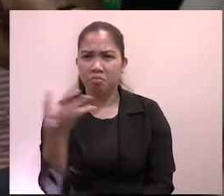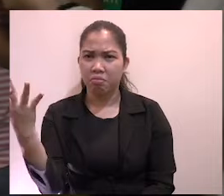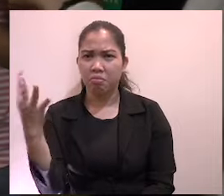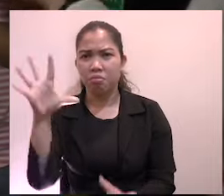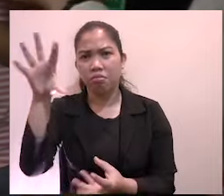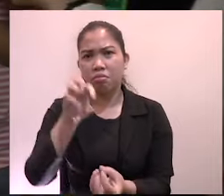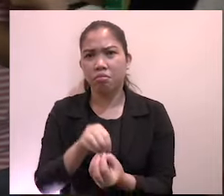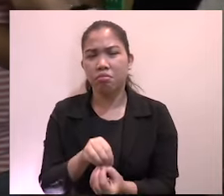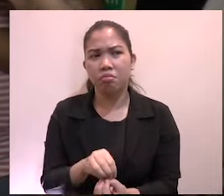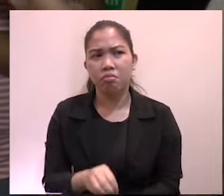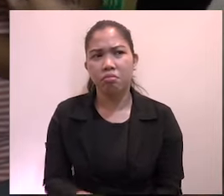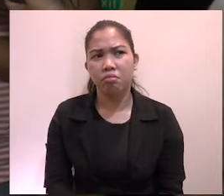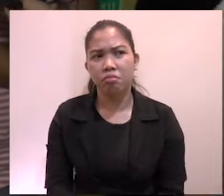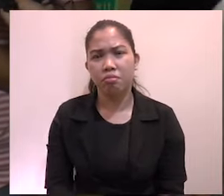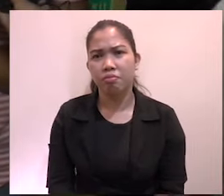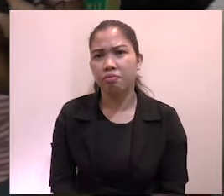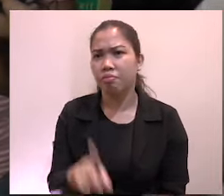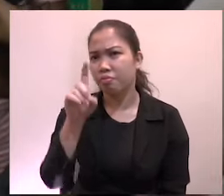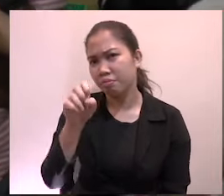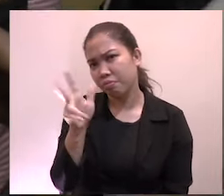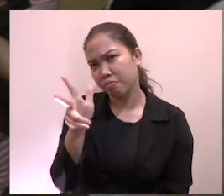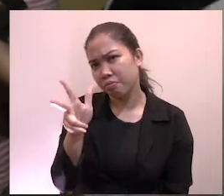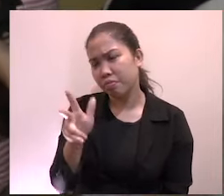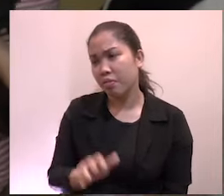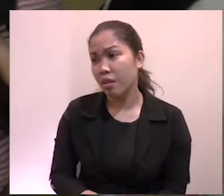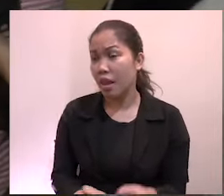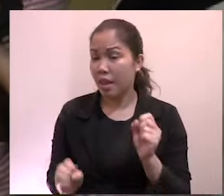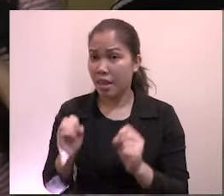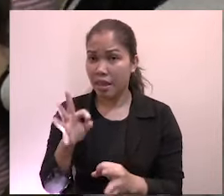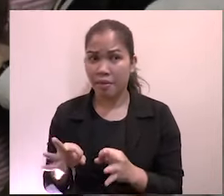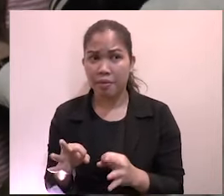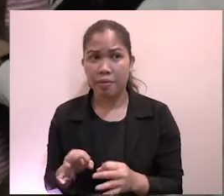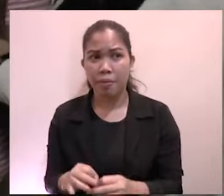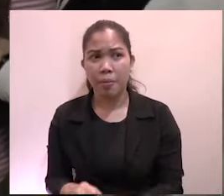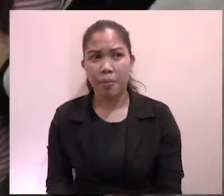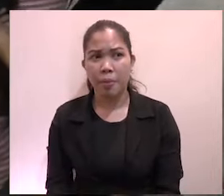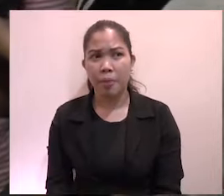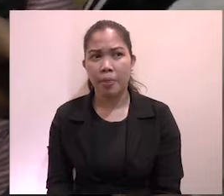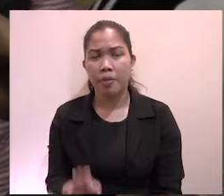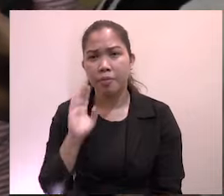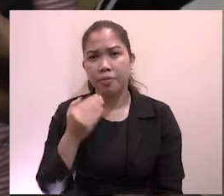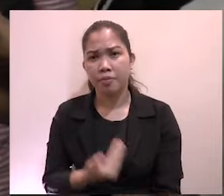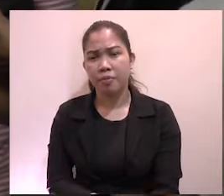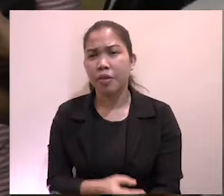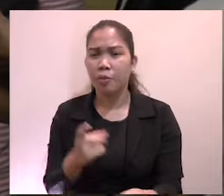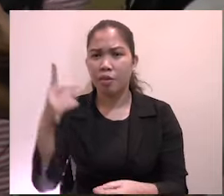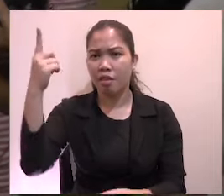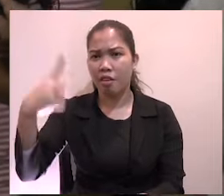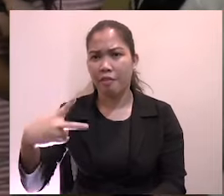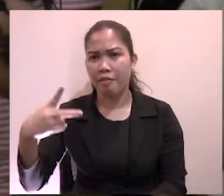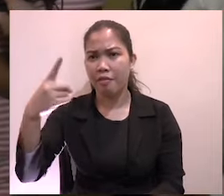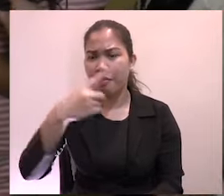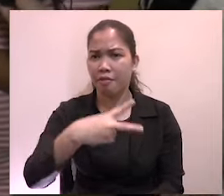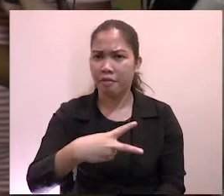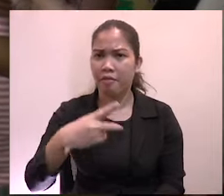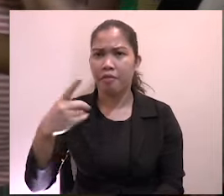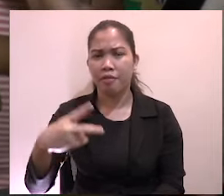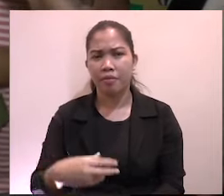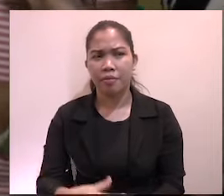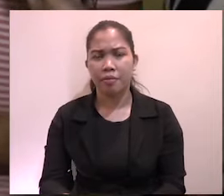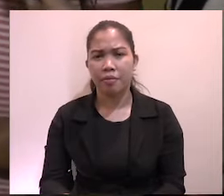mo. Oo, 130 kada isa. Pag nasa amin na si Mel. Elementary pa lang si Mel eh. Hindi kalahati sa kanya, kalahati ng...